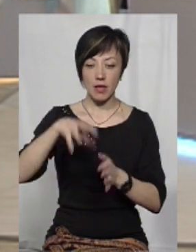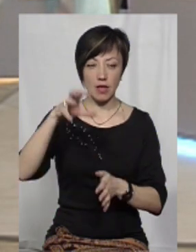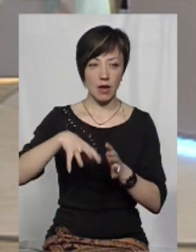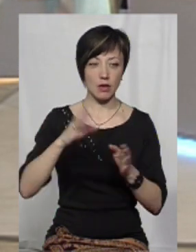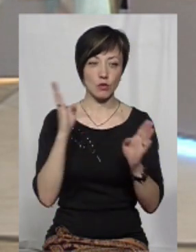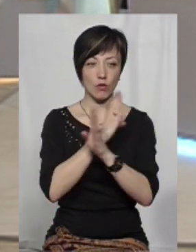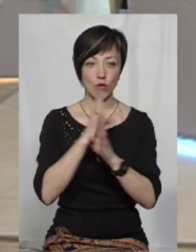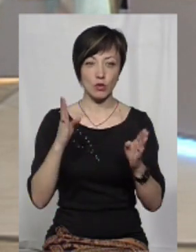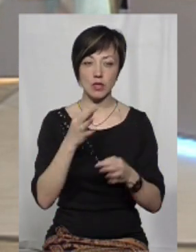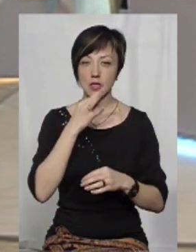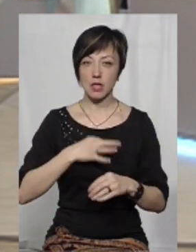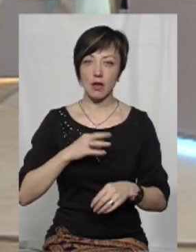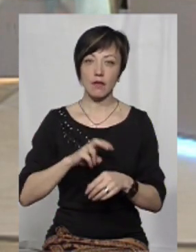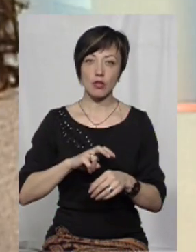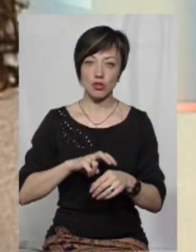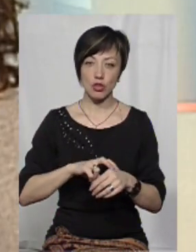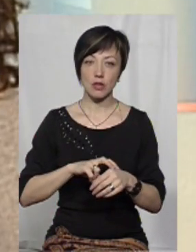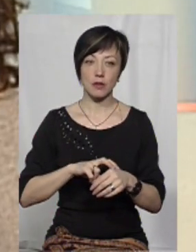выходе. Это тоже мне сказали врачи